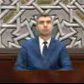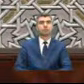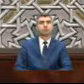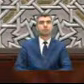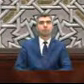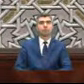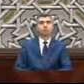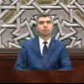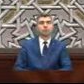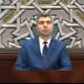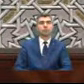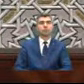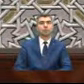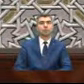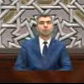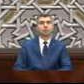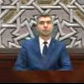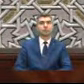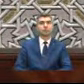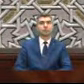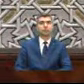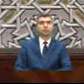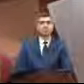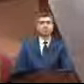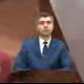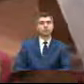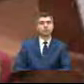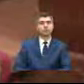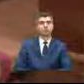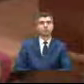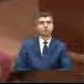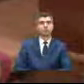ما بقاش الوقت السيد الوزير.